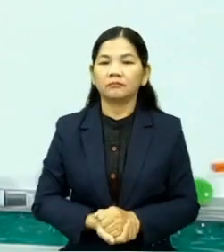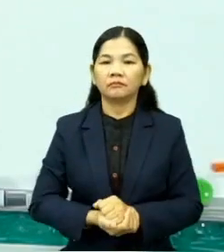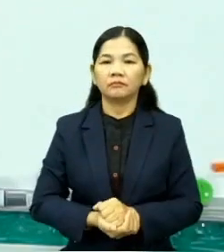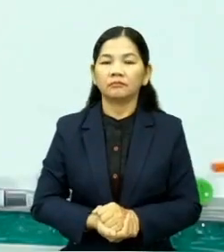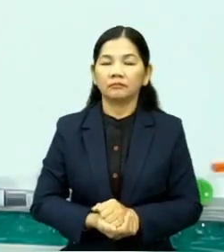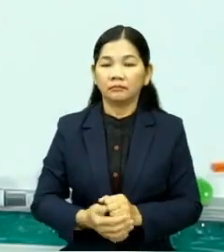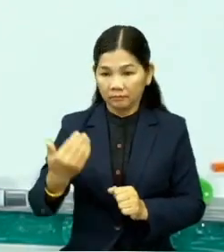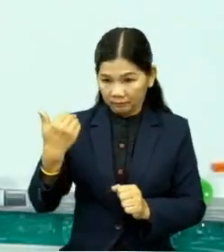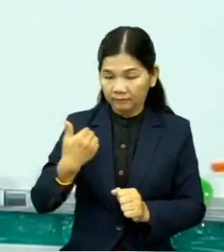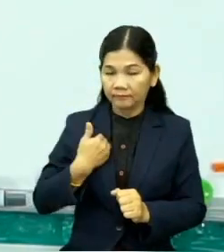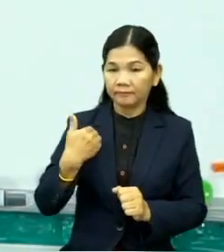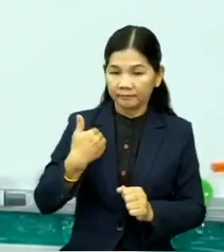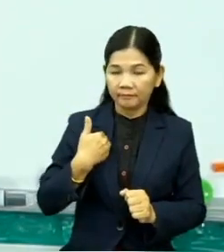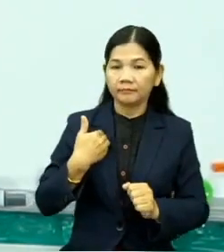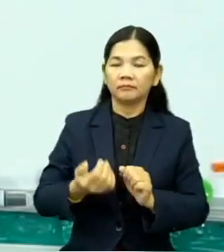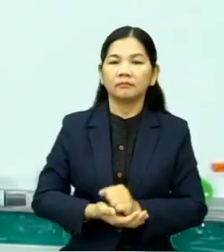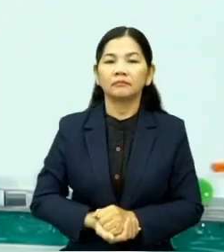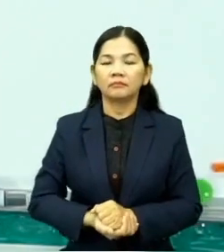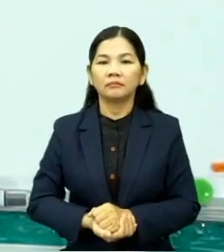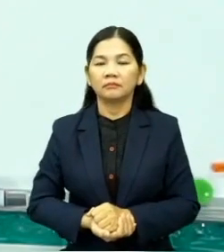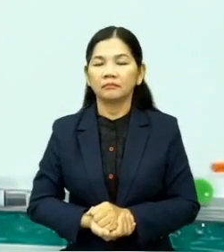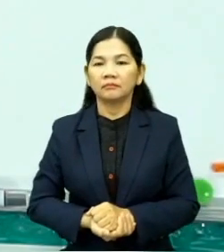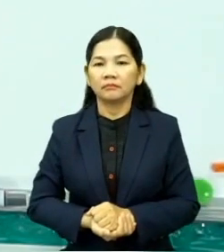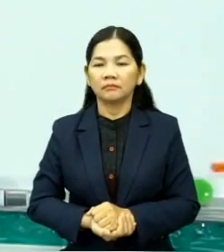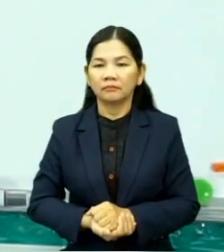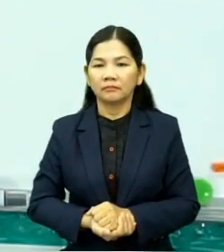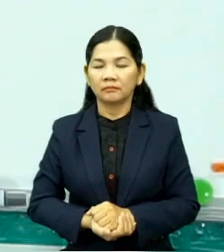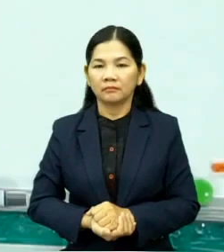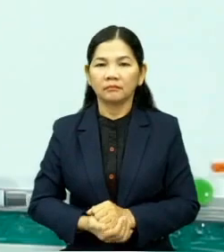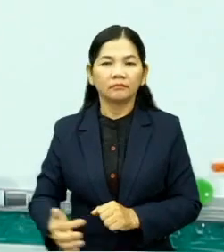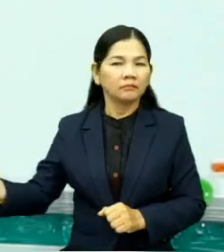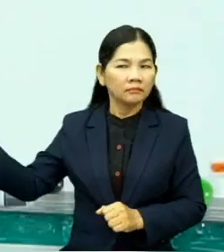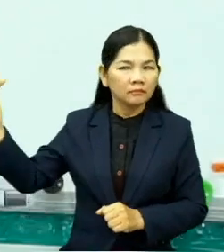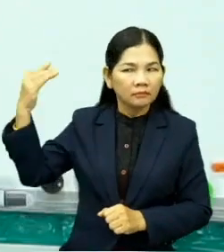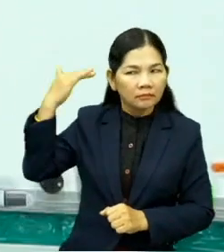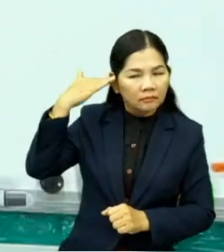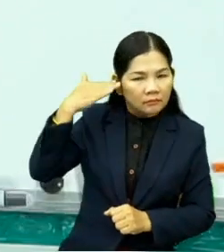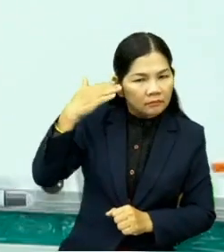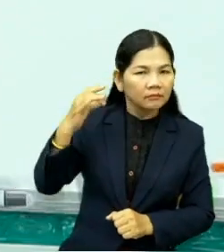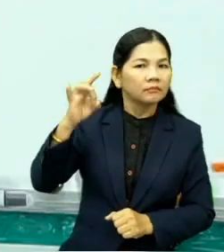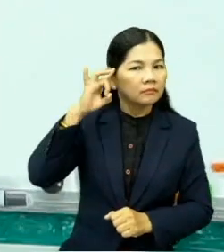ដែលមានសំនៀងពីរោះ